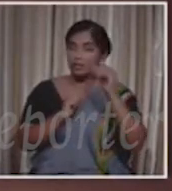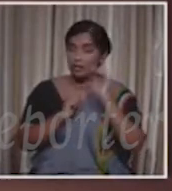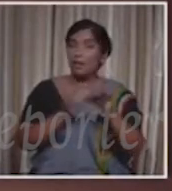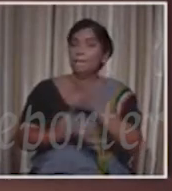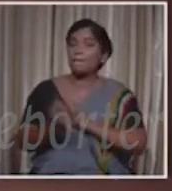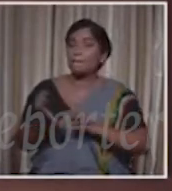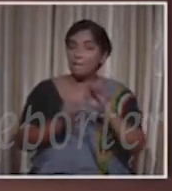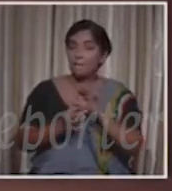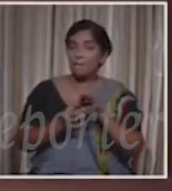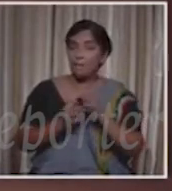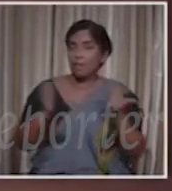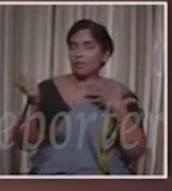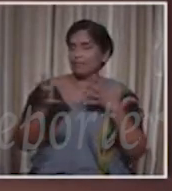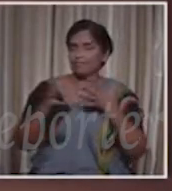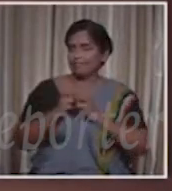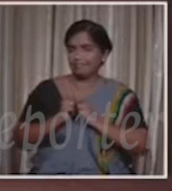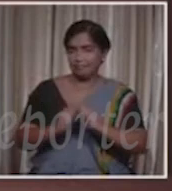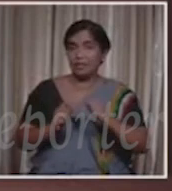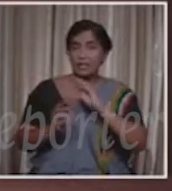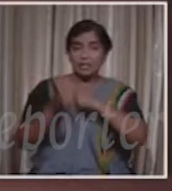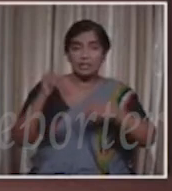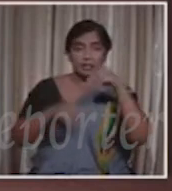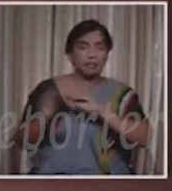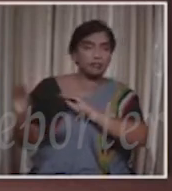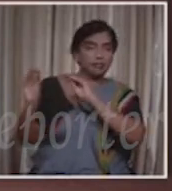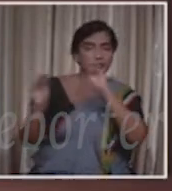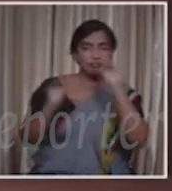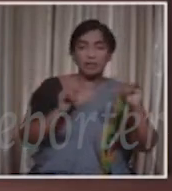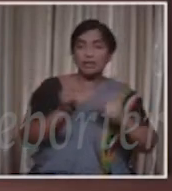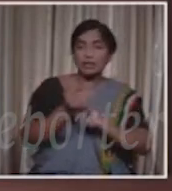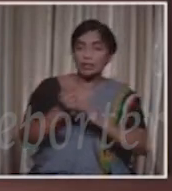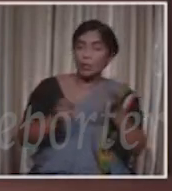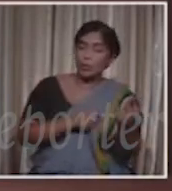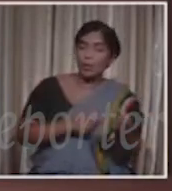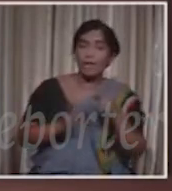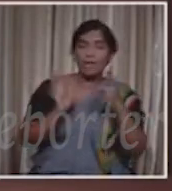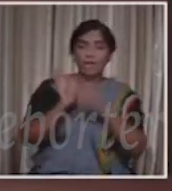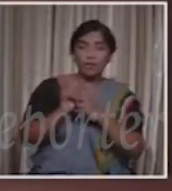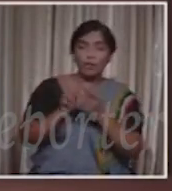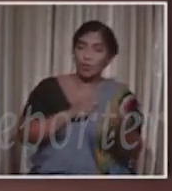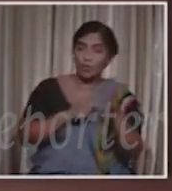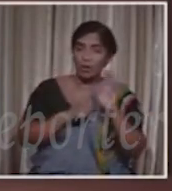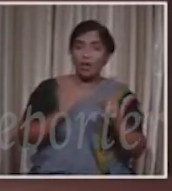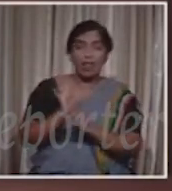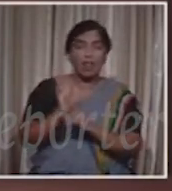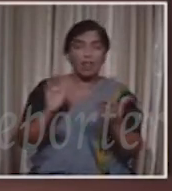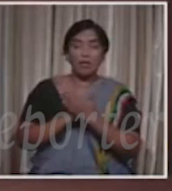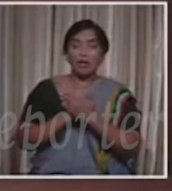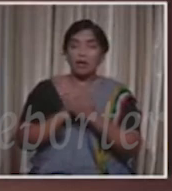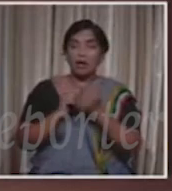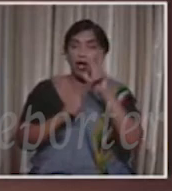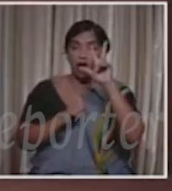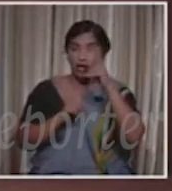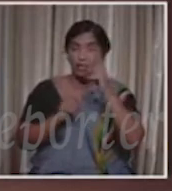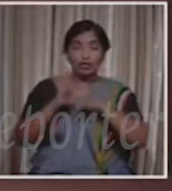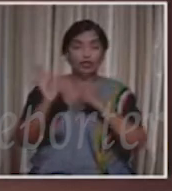ගමන චන්ද කල්දාමි සරත් චන්ද්‍රයන්ට පහර දෙමින් විවියන් ගුණවර්ධනට පහර දෙමින් කම්කරුවන් එළිය 80 ජූලි වැඩවර්ජකෙන් ලක්ෂ 2ක් එළියට